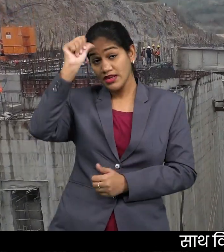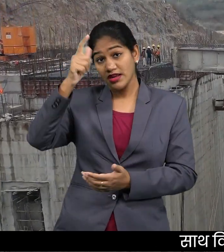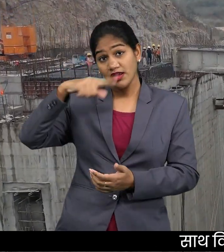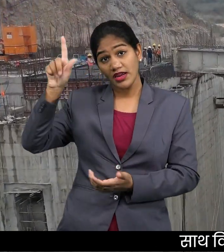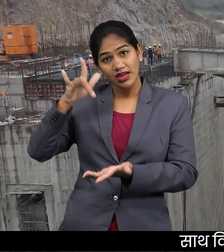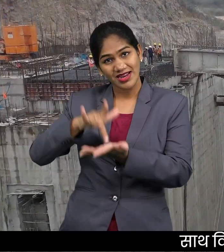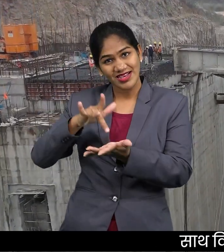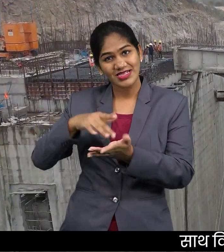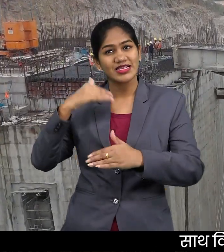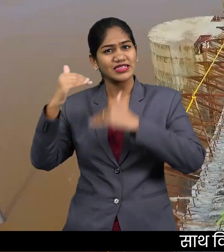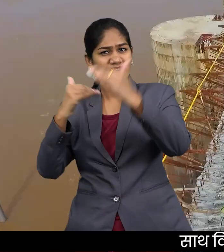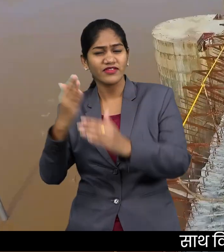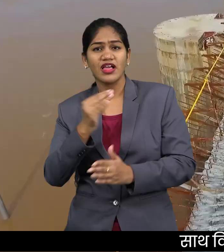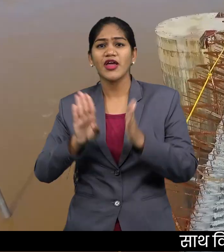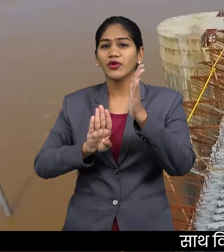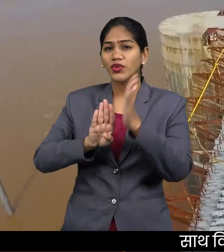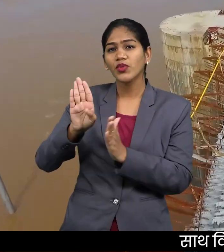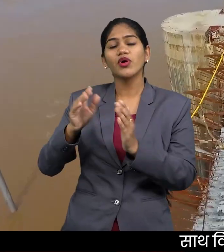विकास कर रहा था।